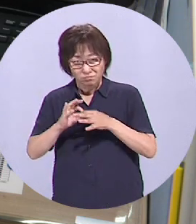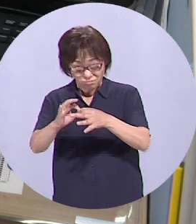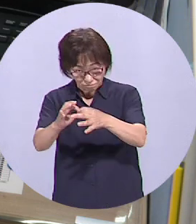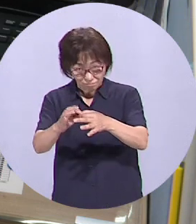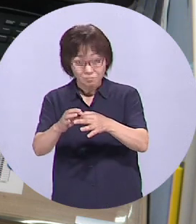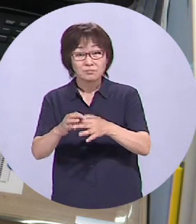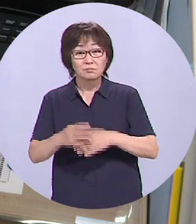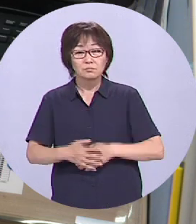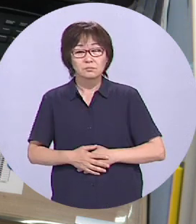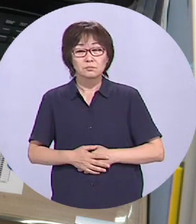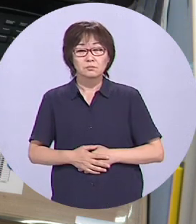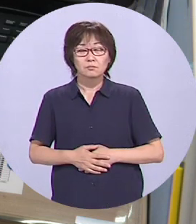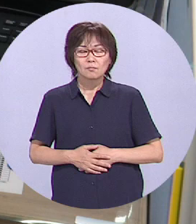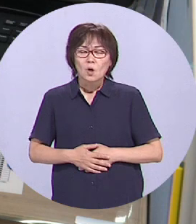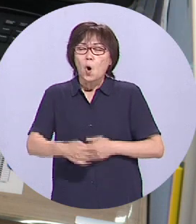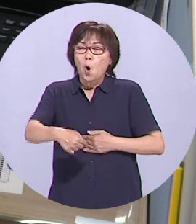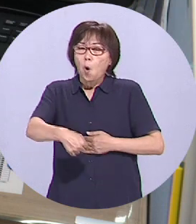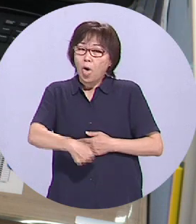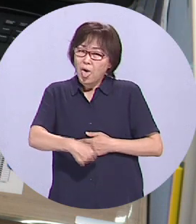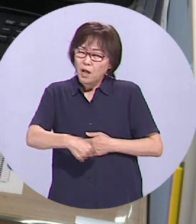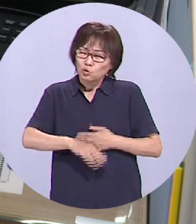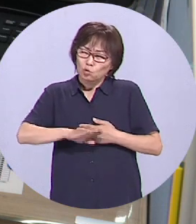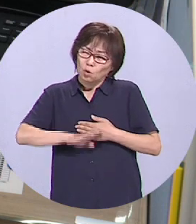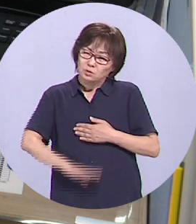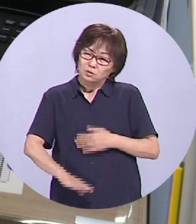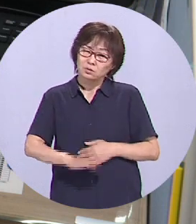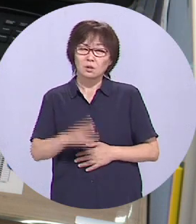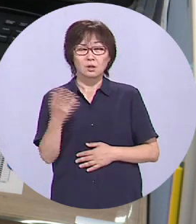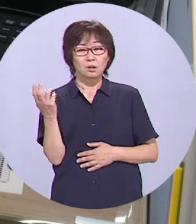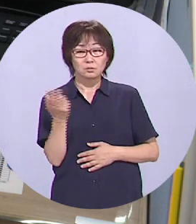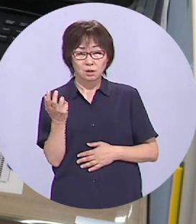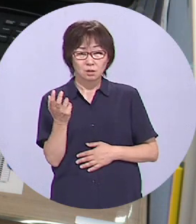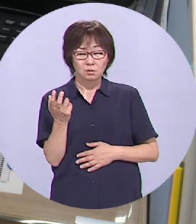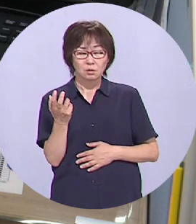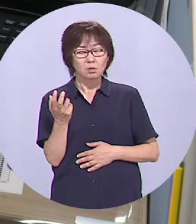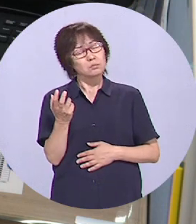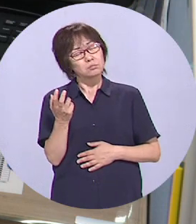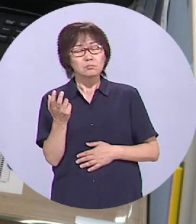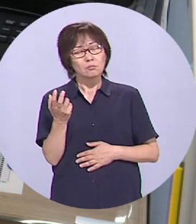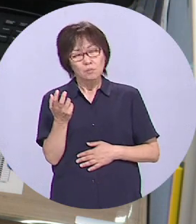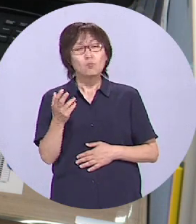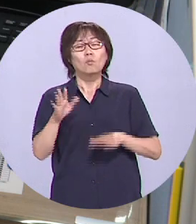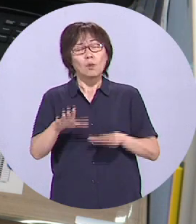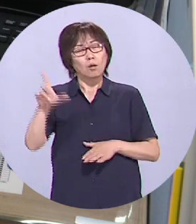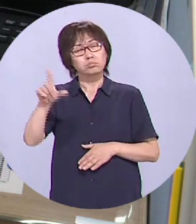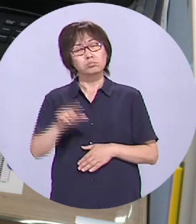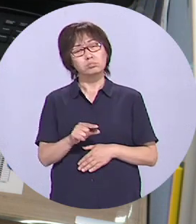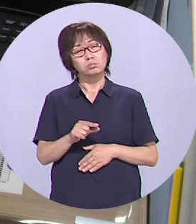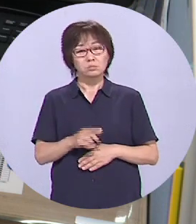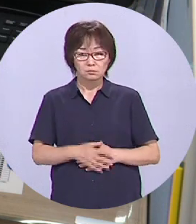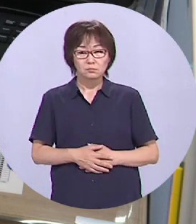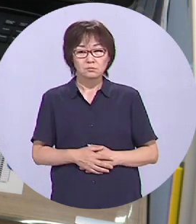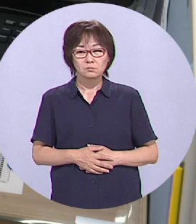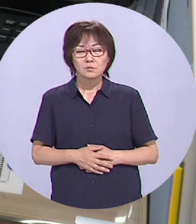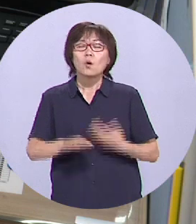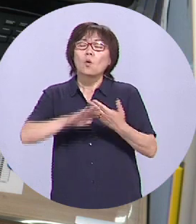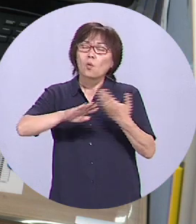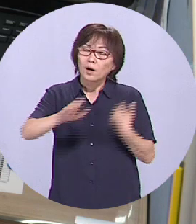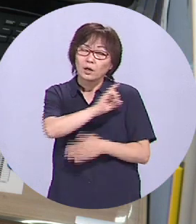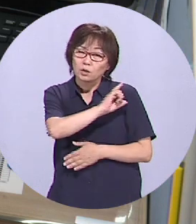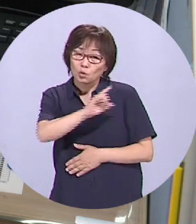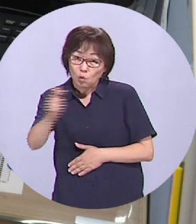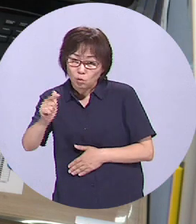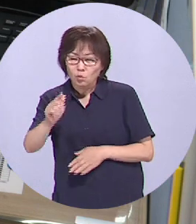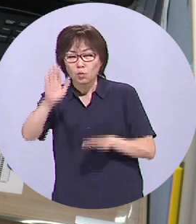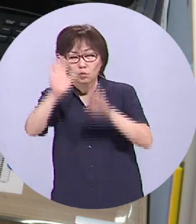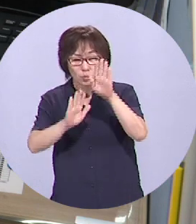か。 おへその下あたりが痛みますが、まあ、少し落ち着いてます。 この他にもいろいろな症